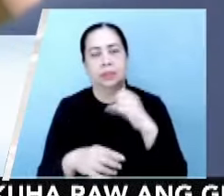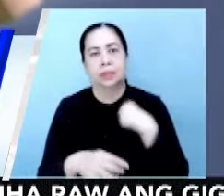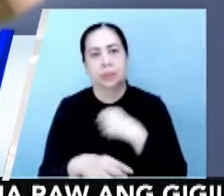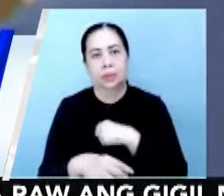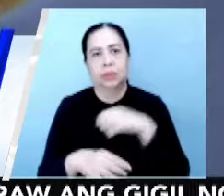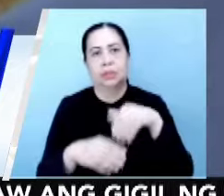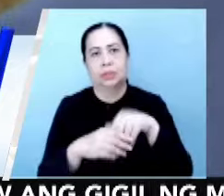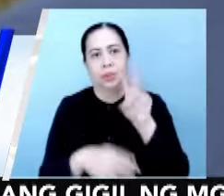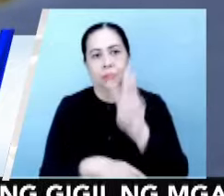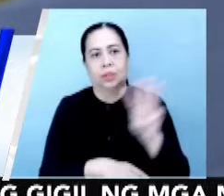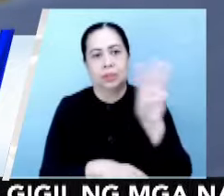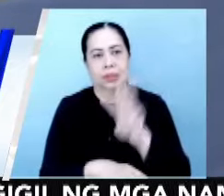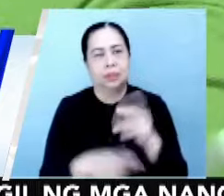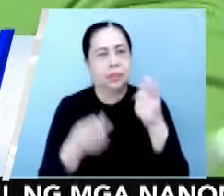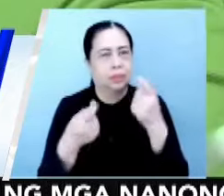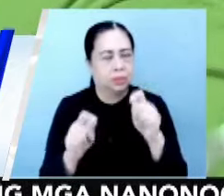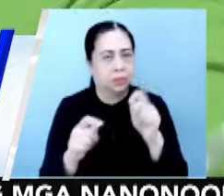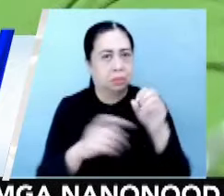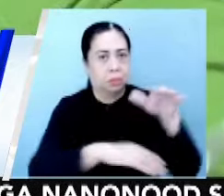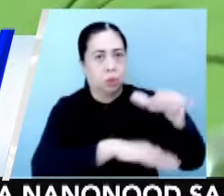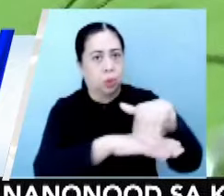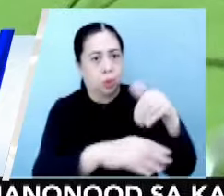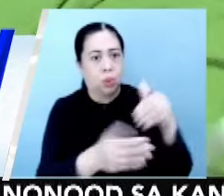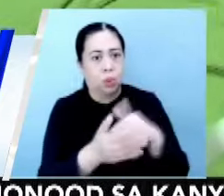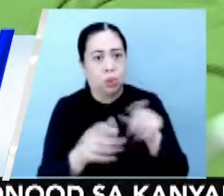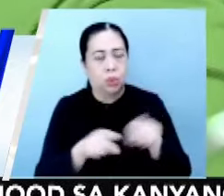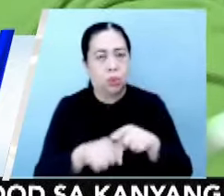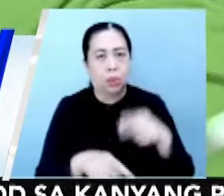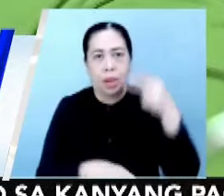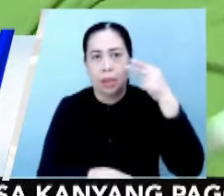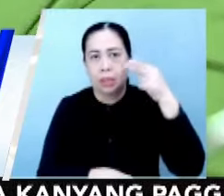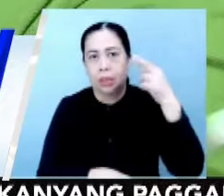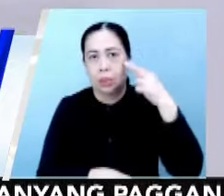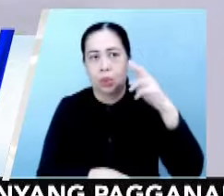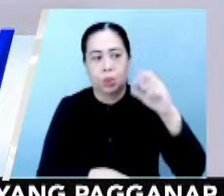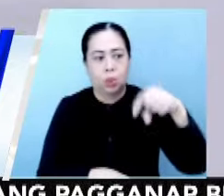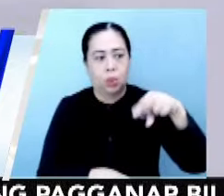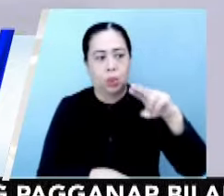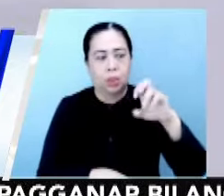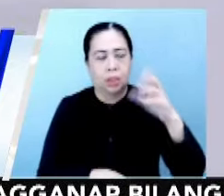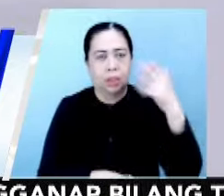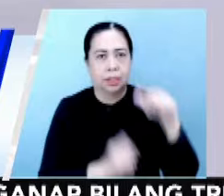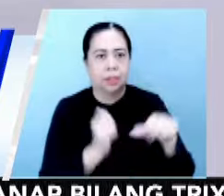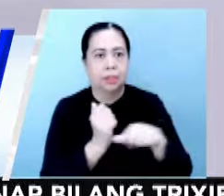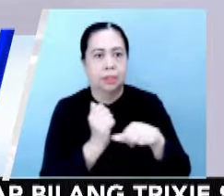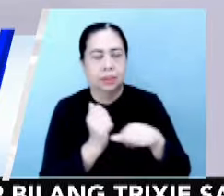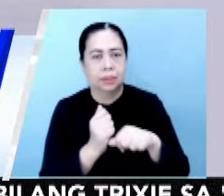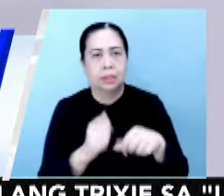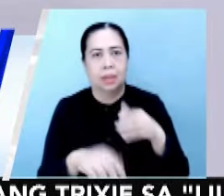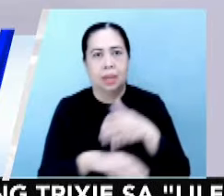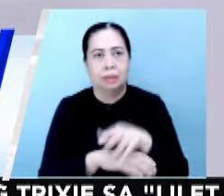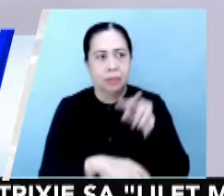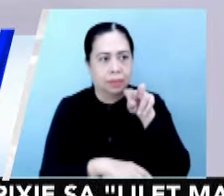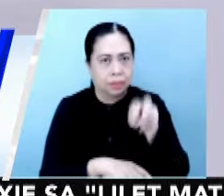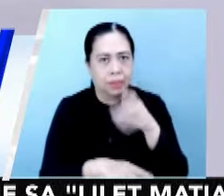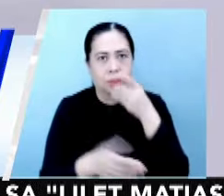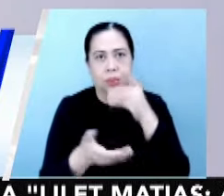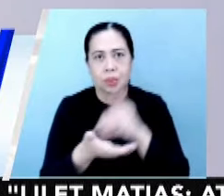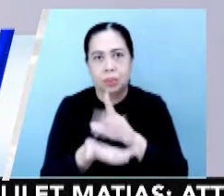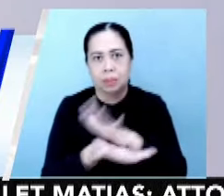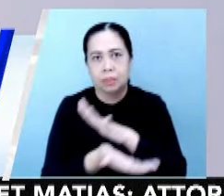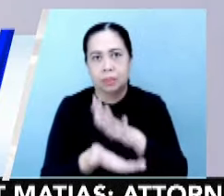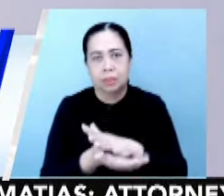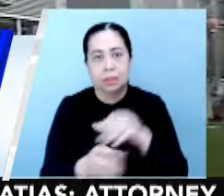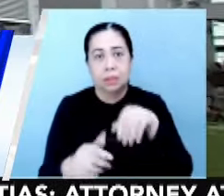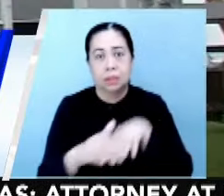ni galan kung ipatatawag din sina Attorney Harry Roque at kanyang dating executive assistant apos makita ang mga dokumento nila sa sinala kay na